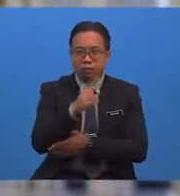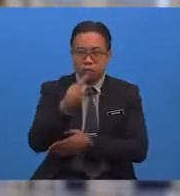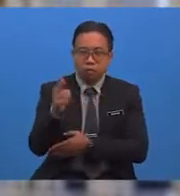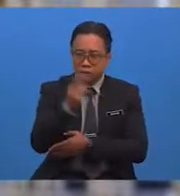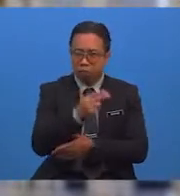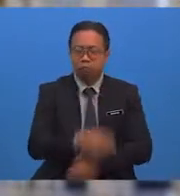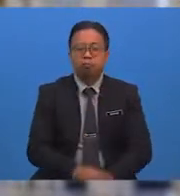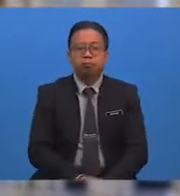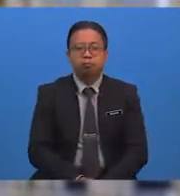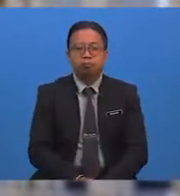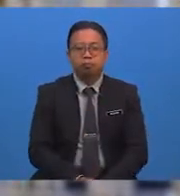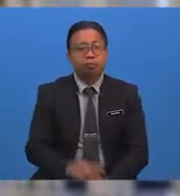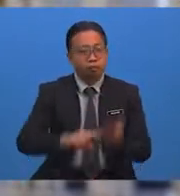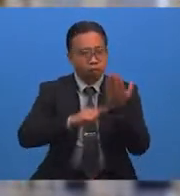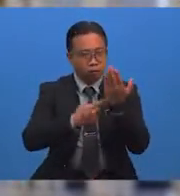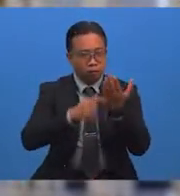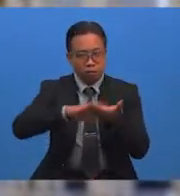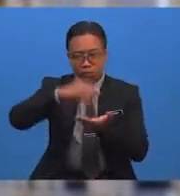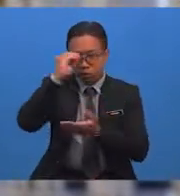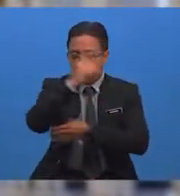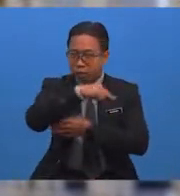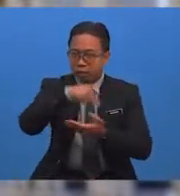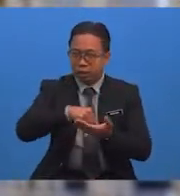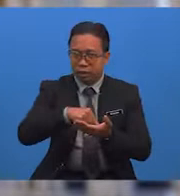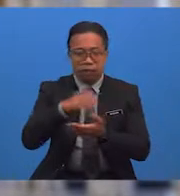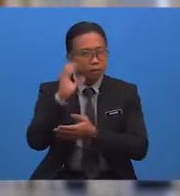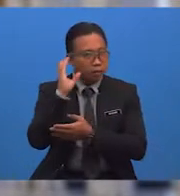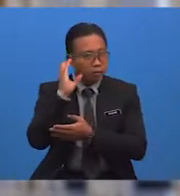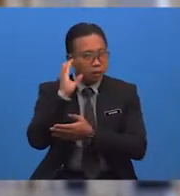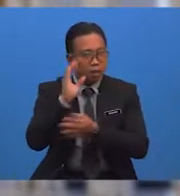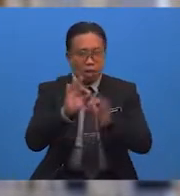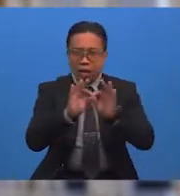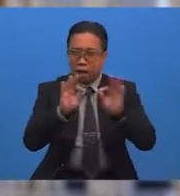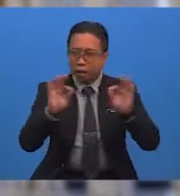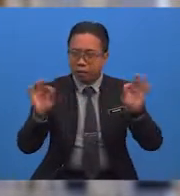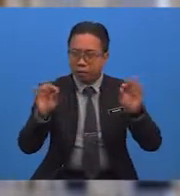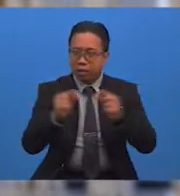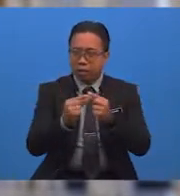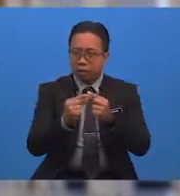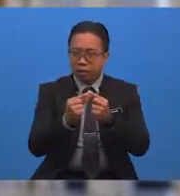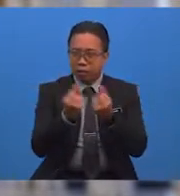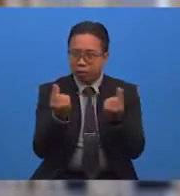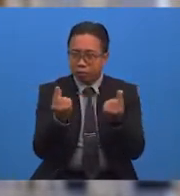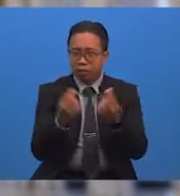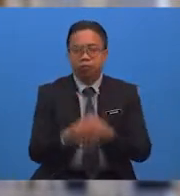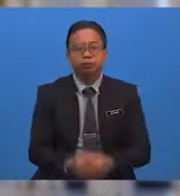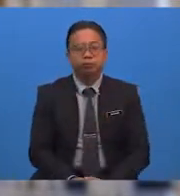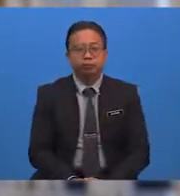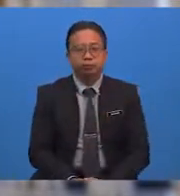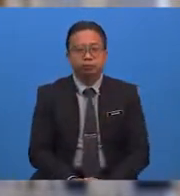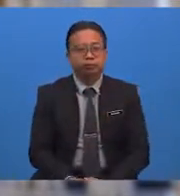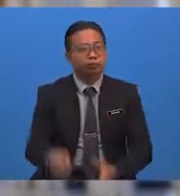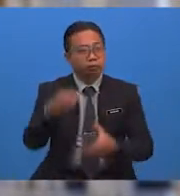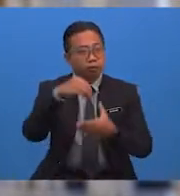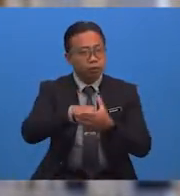kita mulakan pembelajaran pada hari ini dengan mendengar firman Allah Subhanahu wa taala dan maksudnya dalam